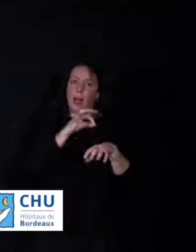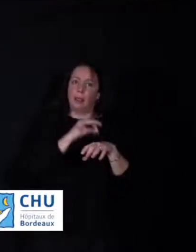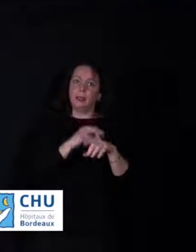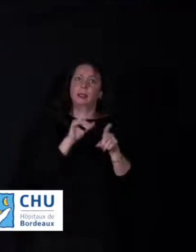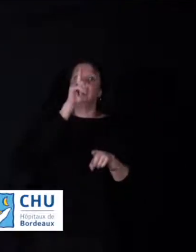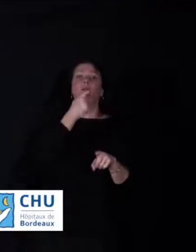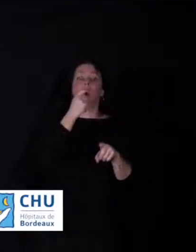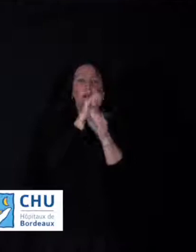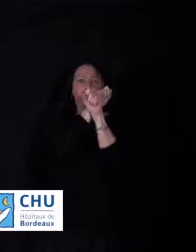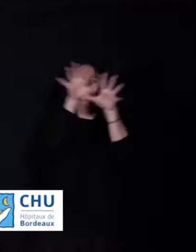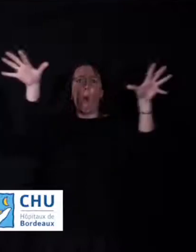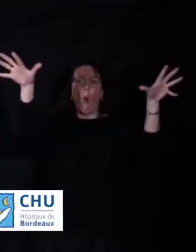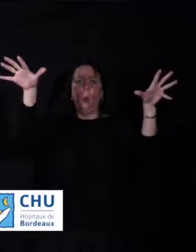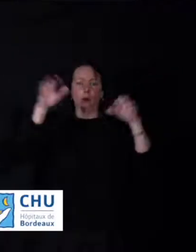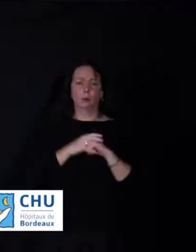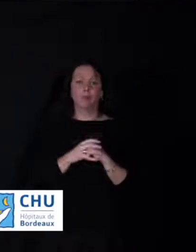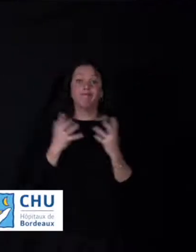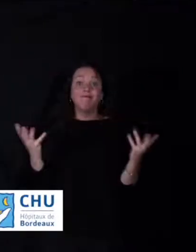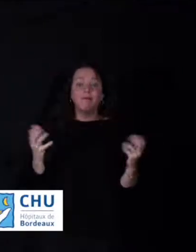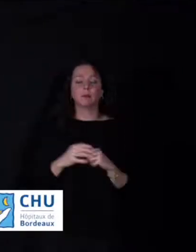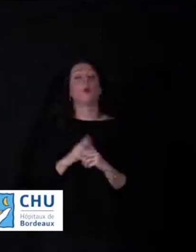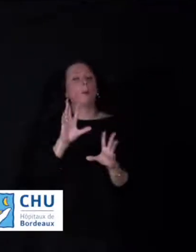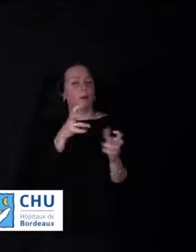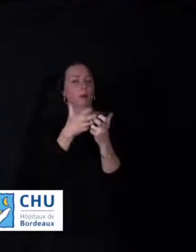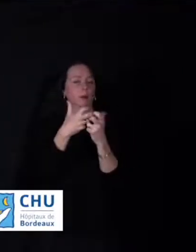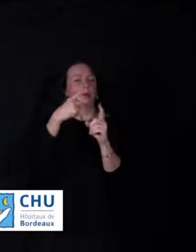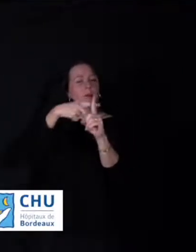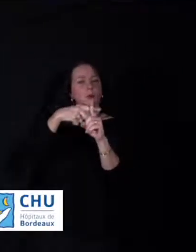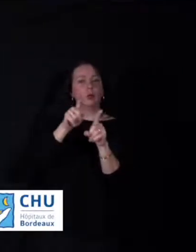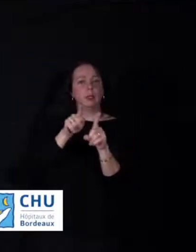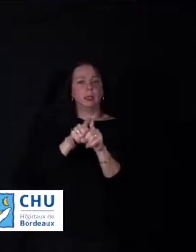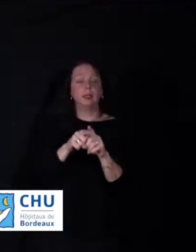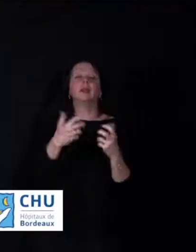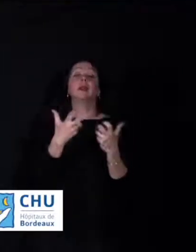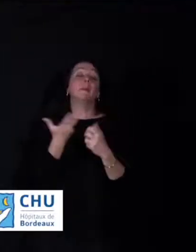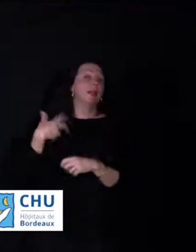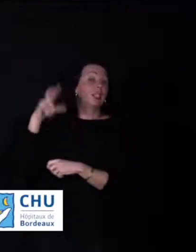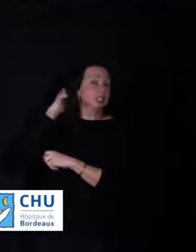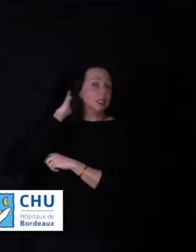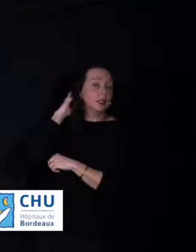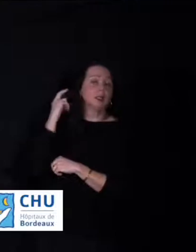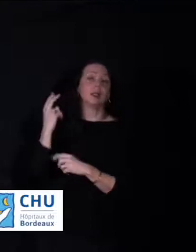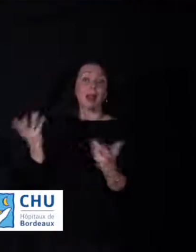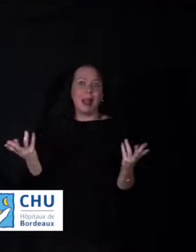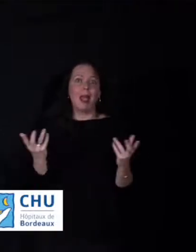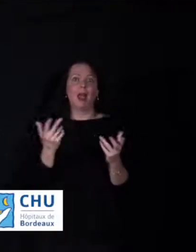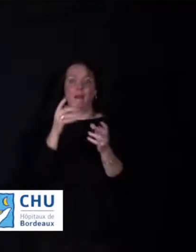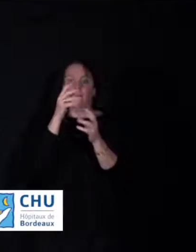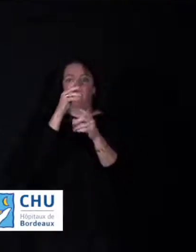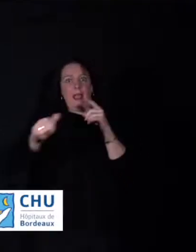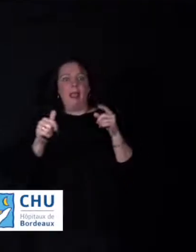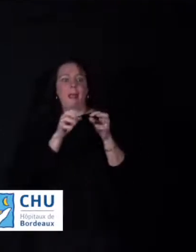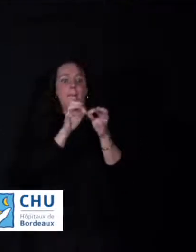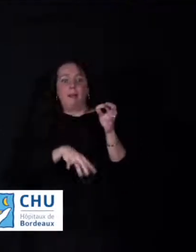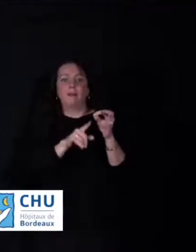Angleterre. Mais il faut avoir un exemple positif, et je vous en ai parlé tout à l'heure, c'est la méningite, où là, l'acte a eu pour conséquence de